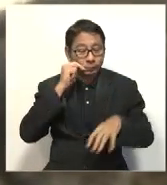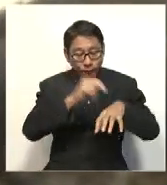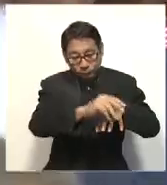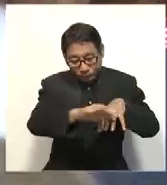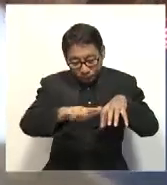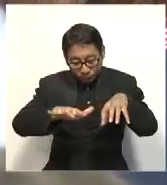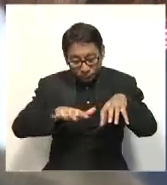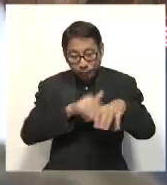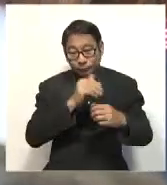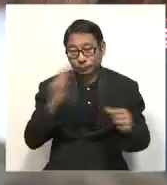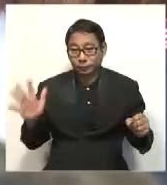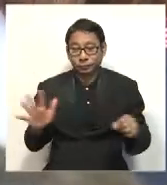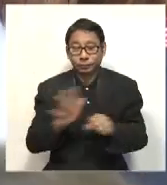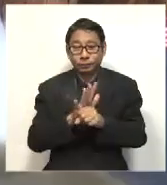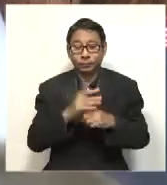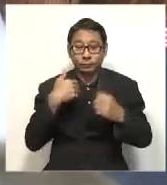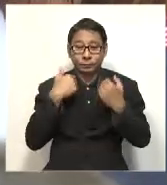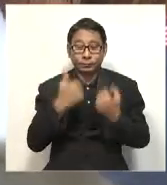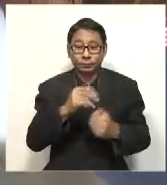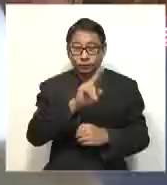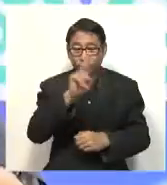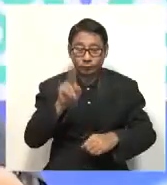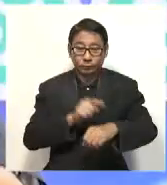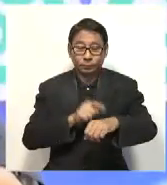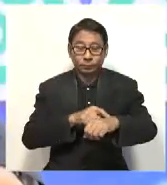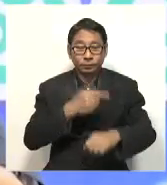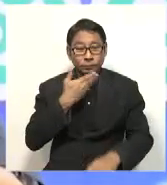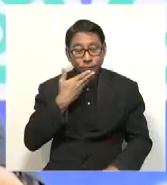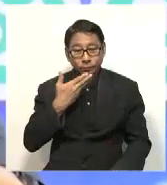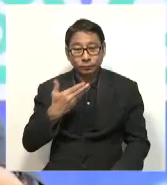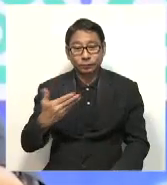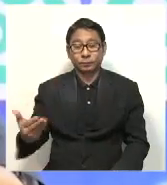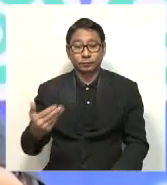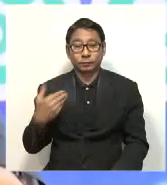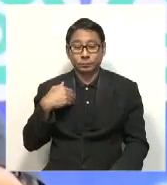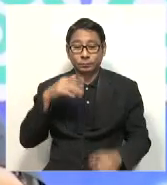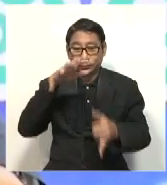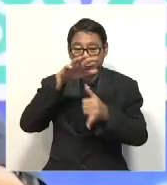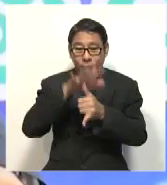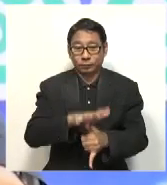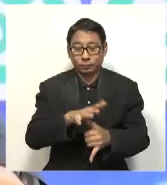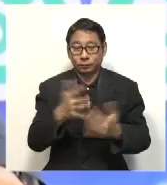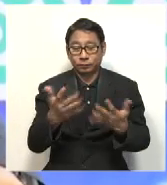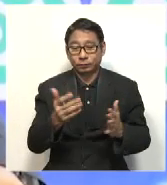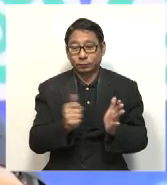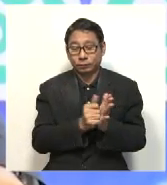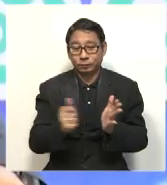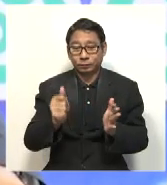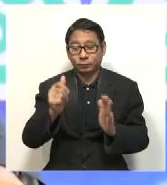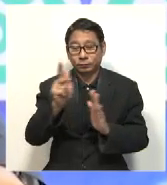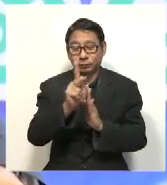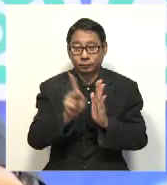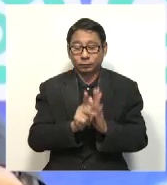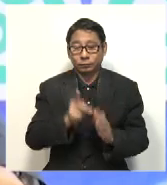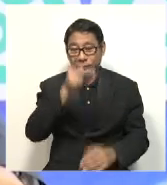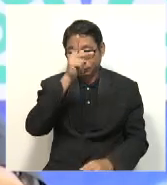ต็มศักยภาพซึ่งทุกอย่างต้องใช้เวลาเพื่อให้เกิดความยั่งยืนรัฐบาลไม่ได้ควบคุมใครโดยการออกกฎหมายเพิ่มหากทุกคนเค